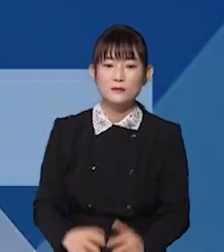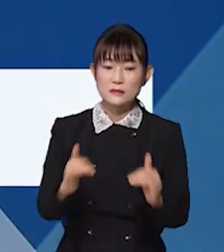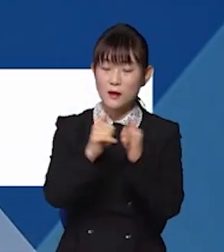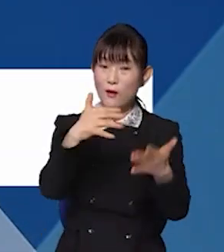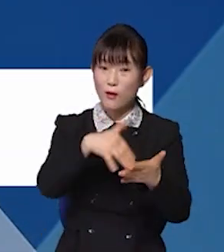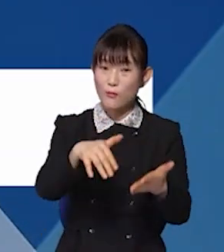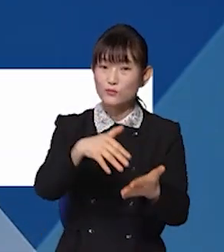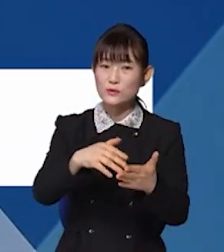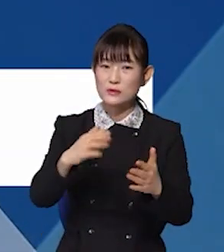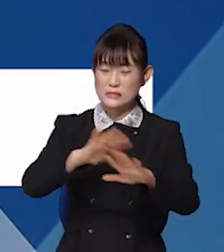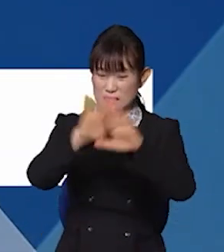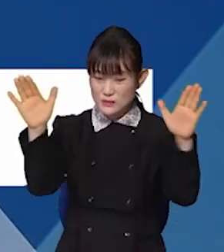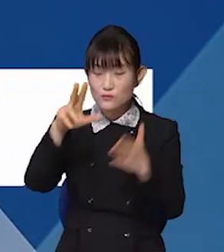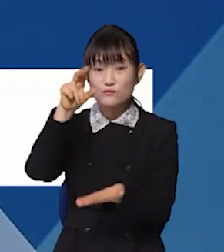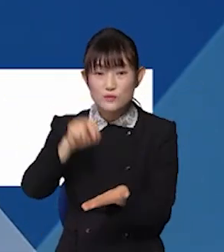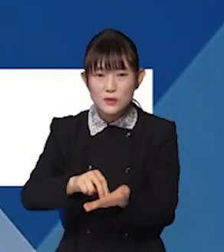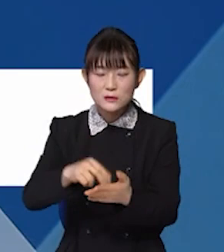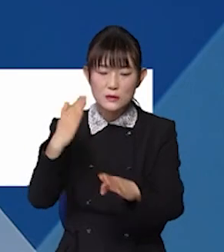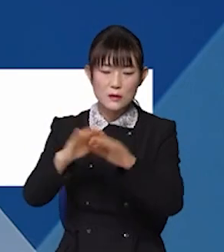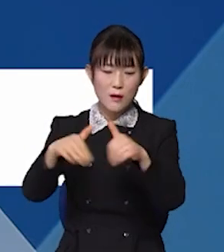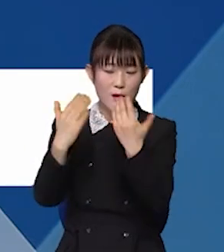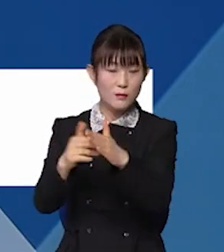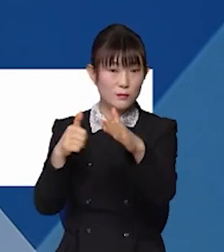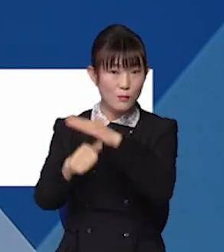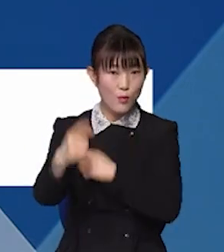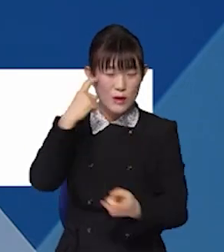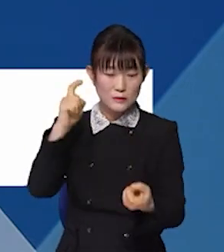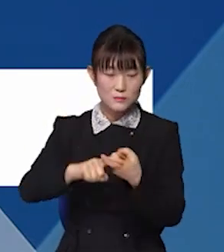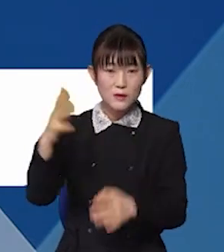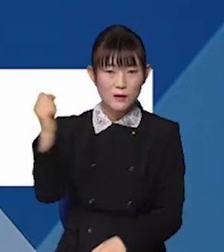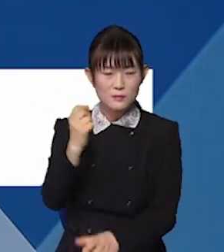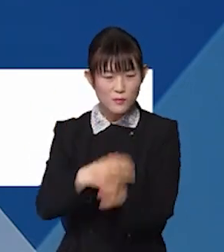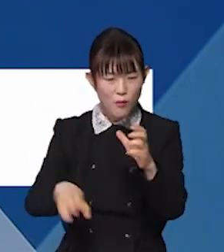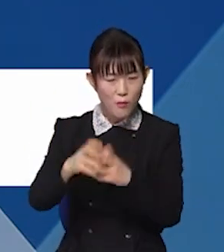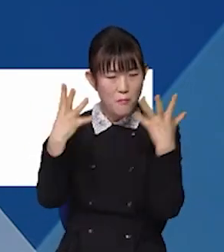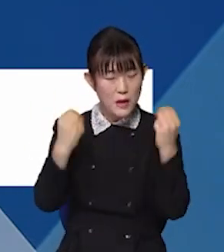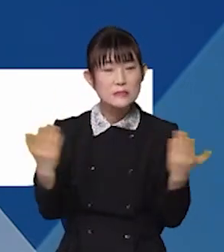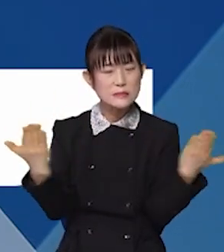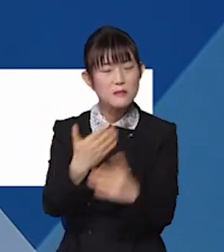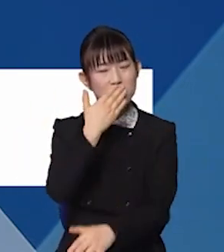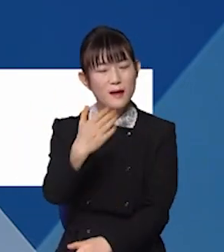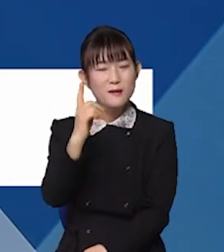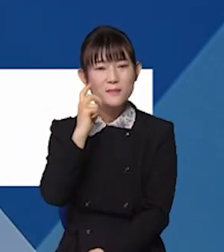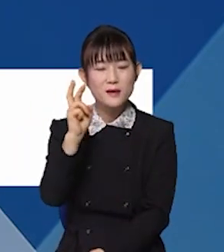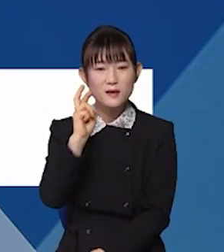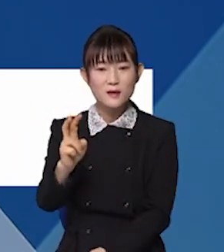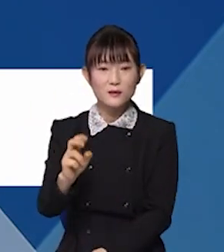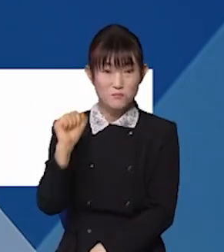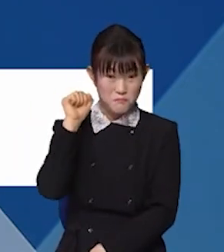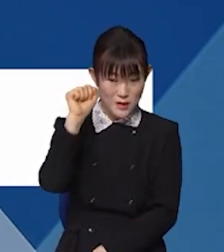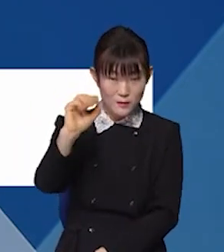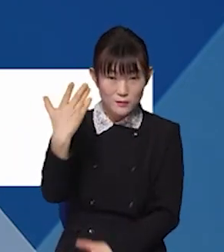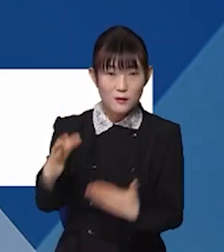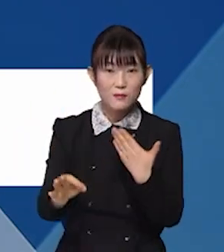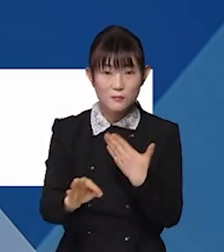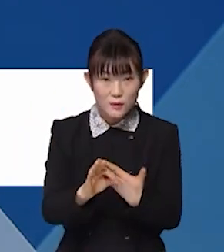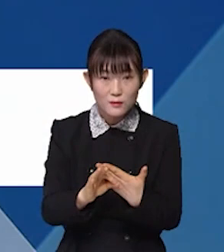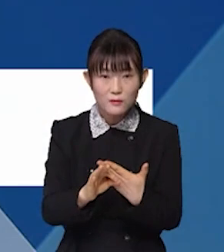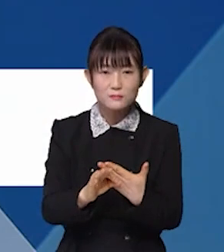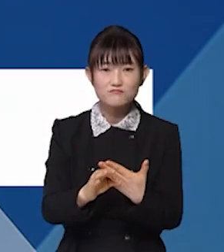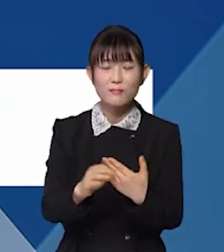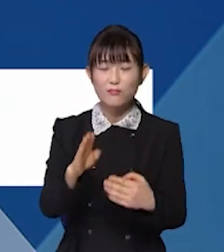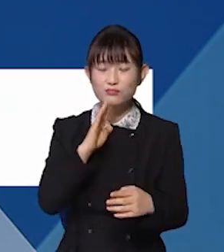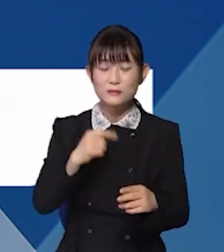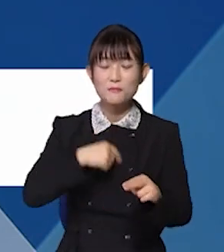문제나 기후 문제에 아마 당 대표가 관심을 가지면 더 많은 일을 할수 있을 것 같습니다. 출마하게 된다면 당연히